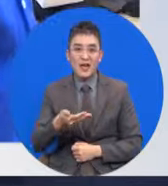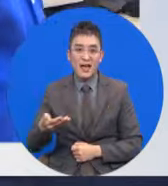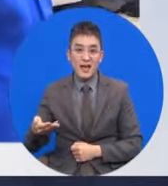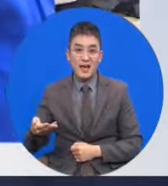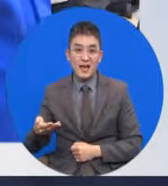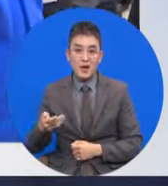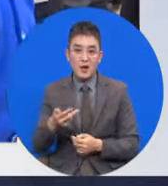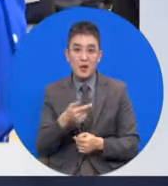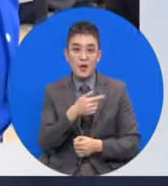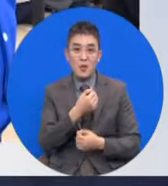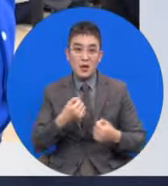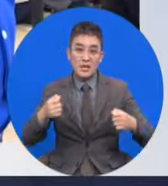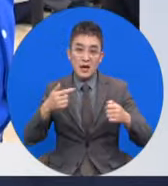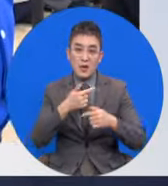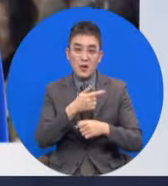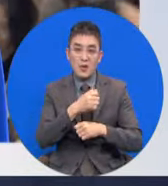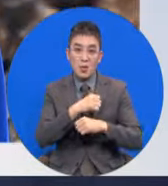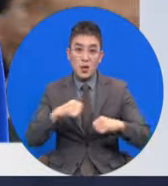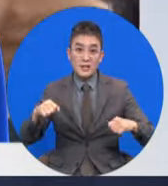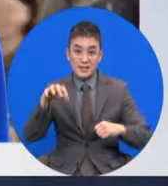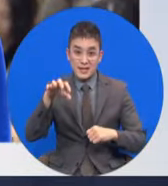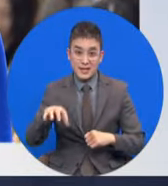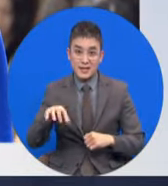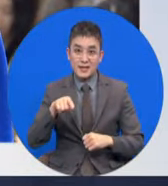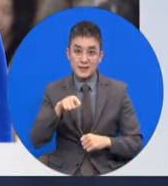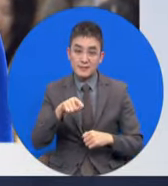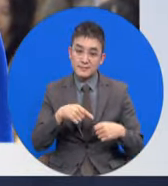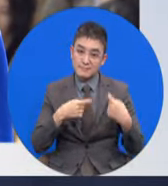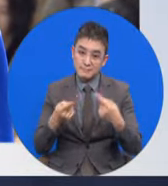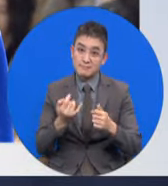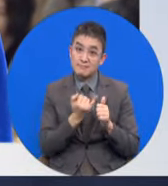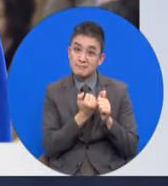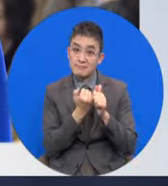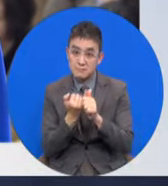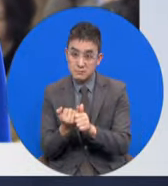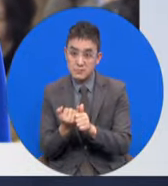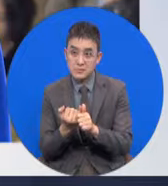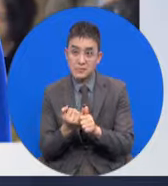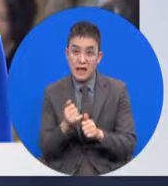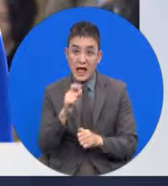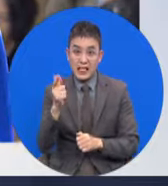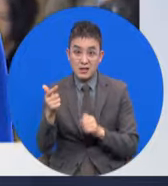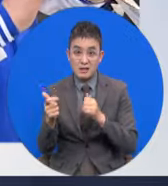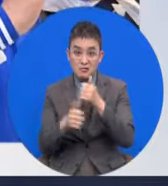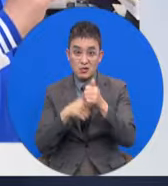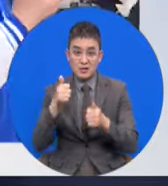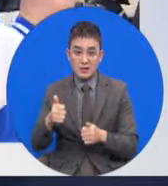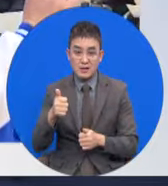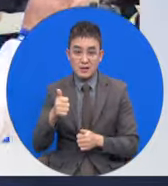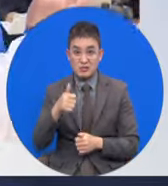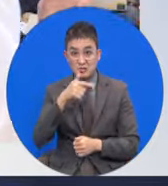한 8시 25분쯤인가 그때쯤 한동훈 비대위원장 와가지고 이렇게 연설하는데 힘이 다